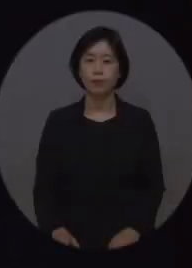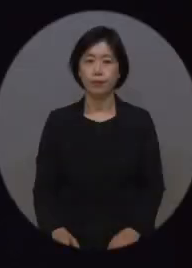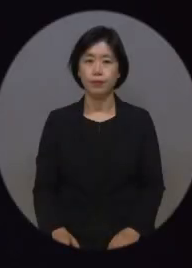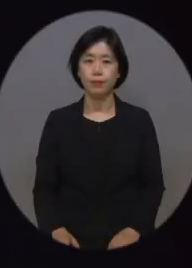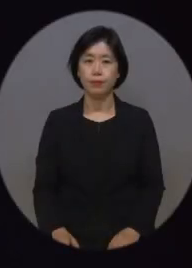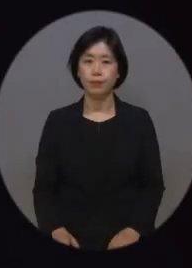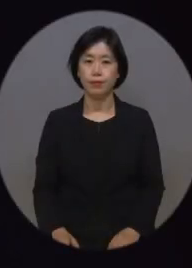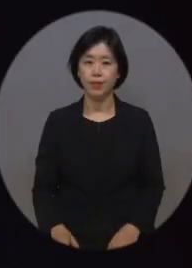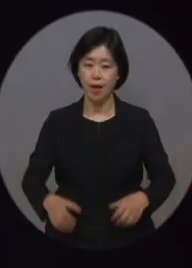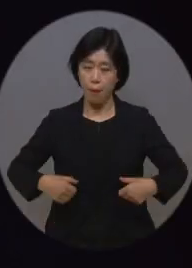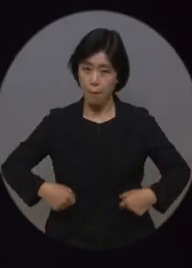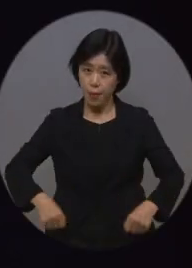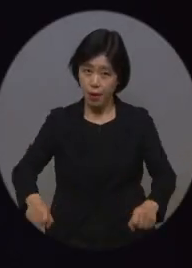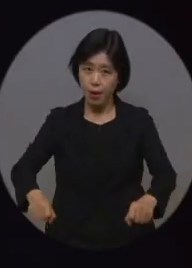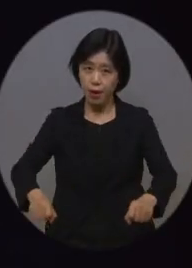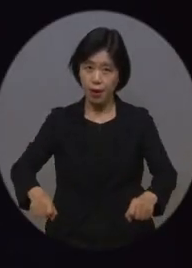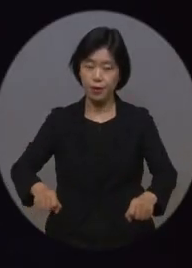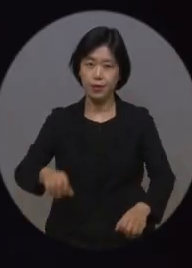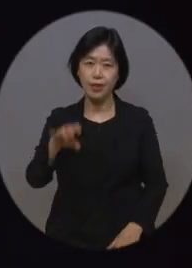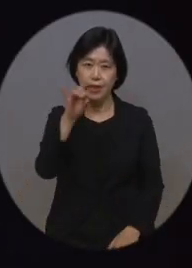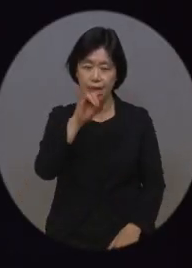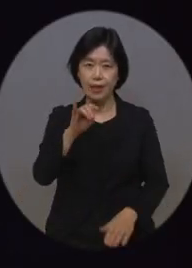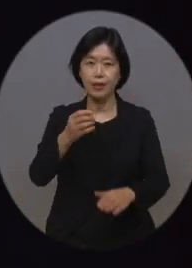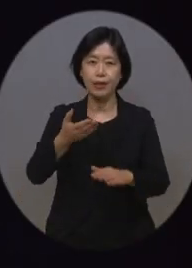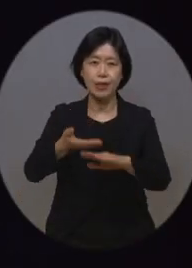벗어놓은 스타킹, 라희덕.